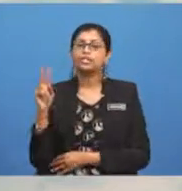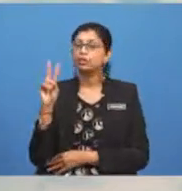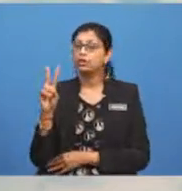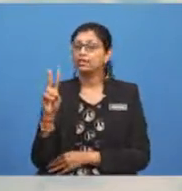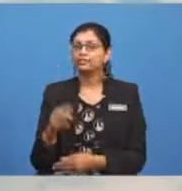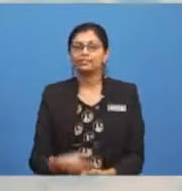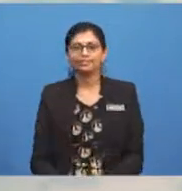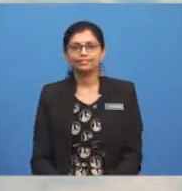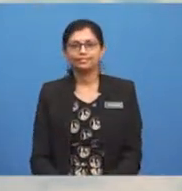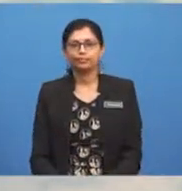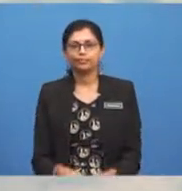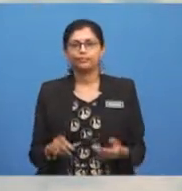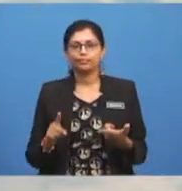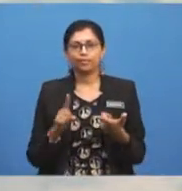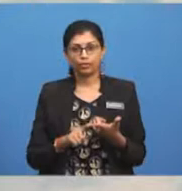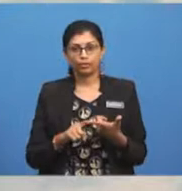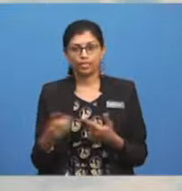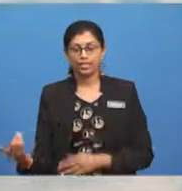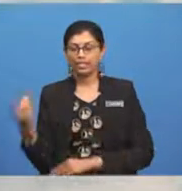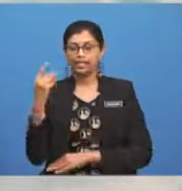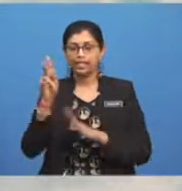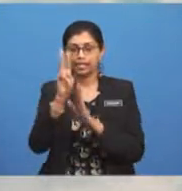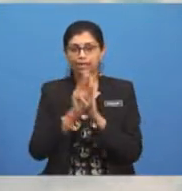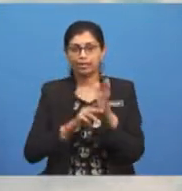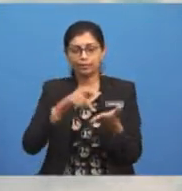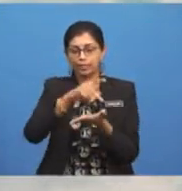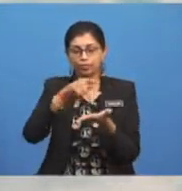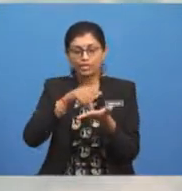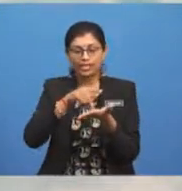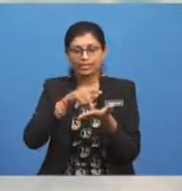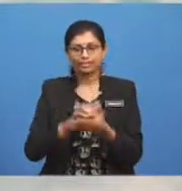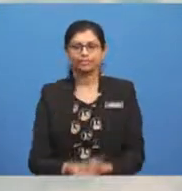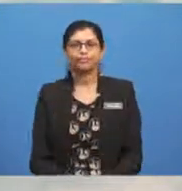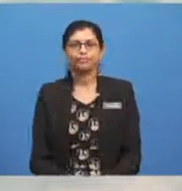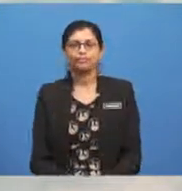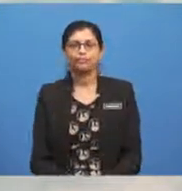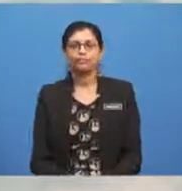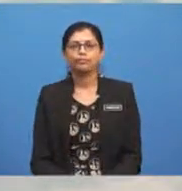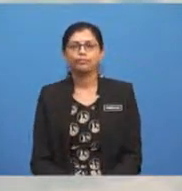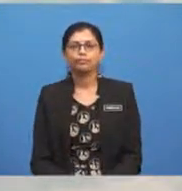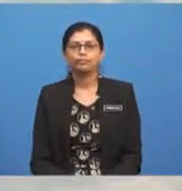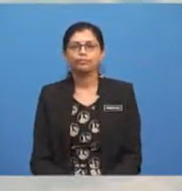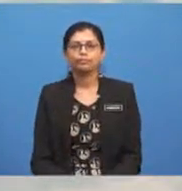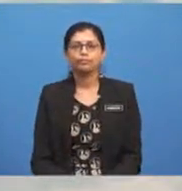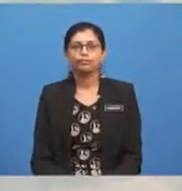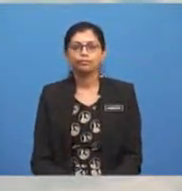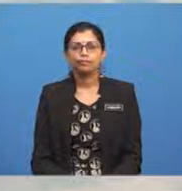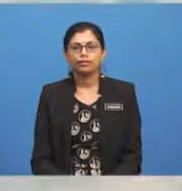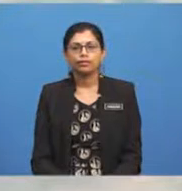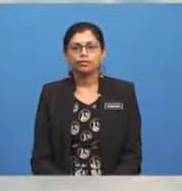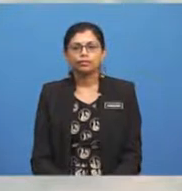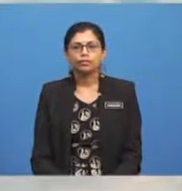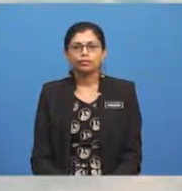kedua, iaitu daya memusat, di mana persamaannya adalah F